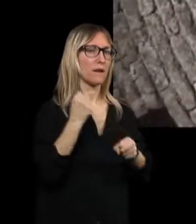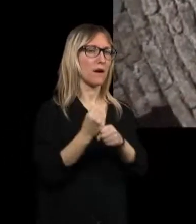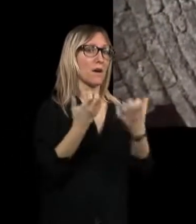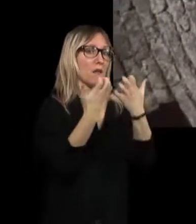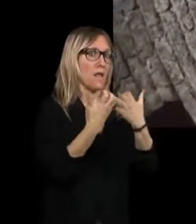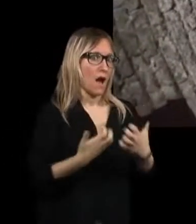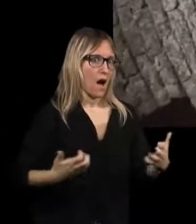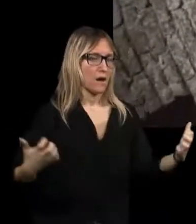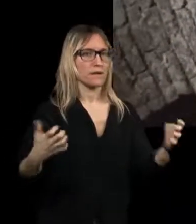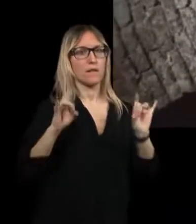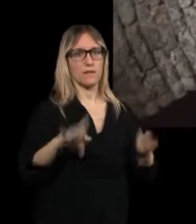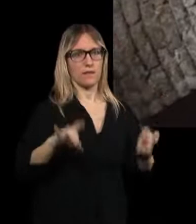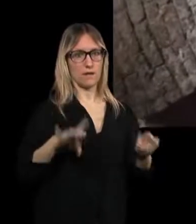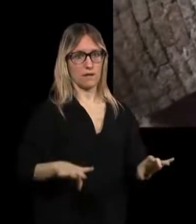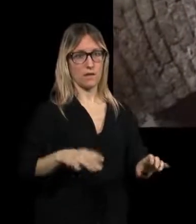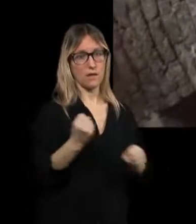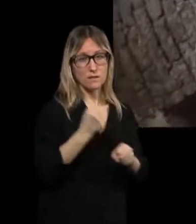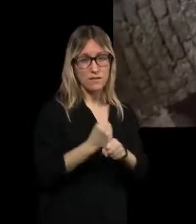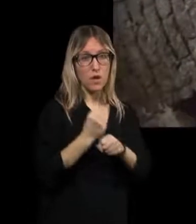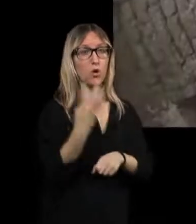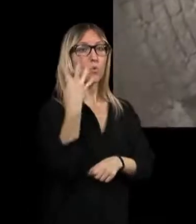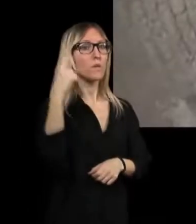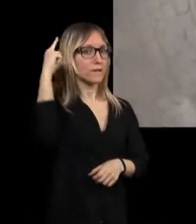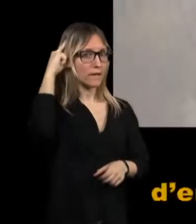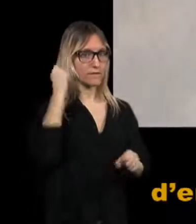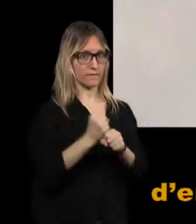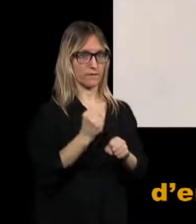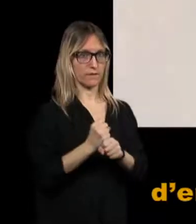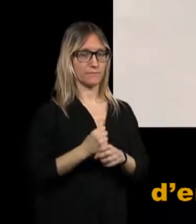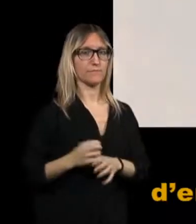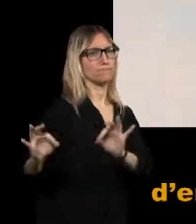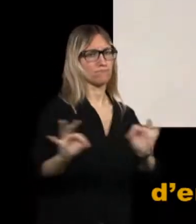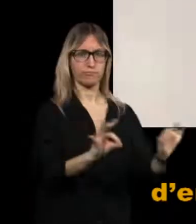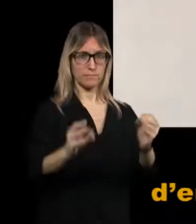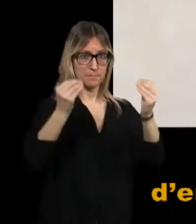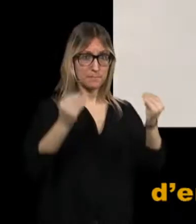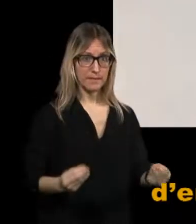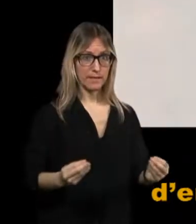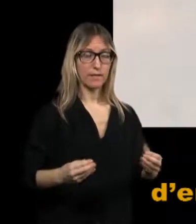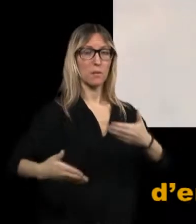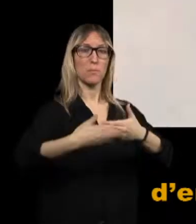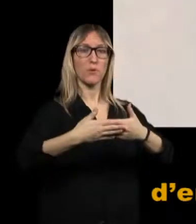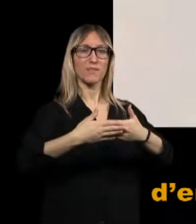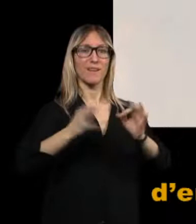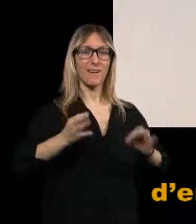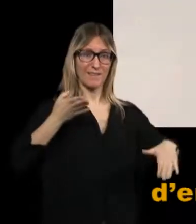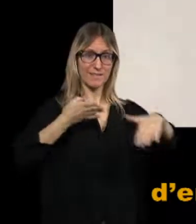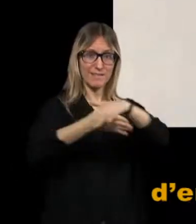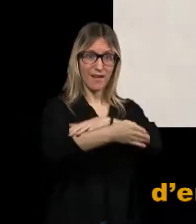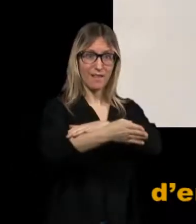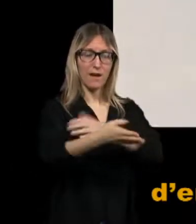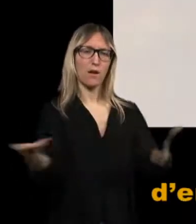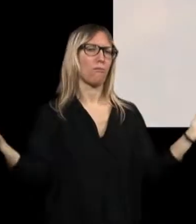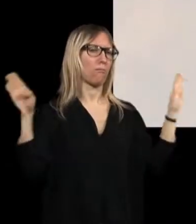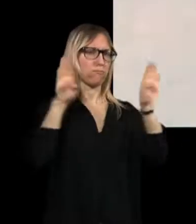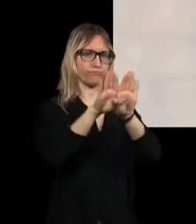i delicada que ens ocupa 4 jornals de feina. Quan hem enllestit, tanquem la porta d'entrada amb toves i fang barrejat